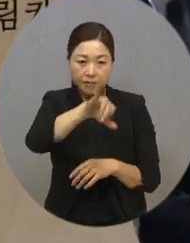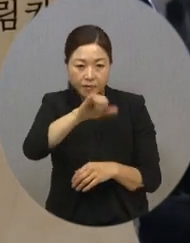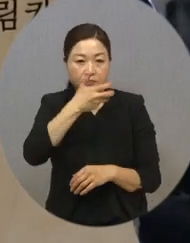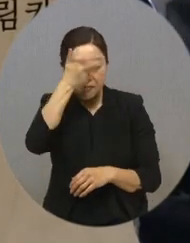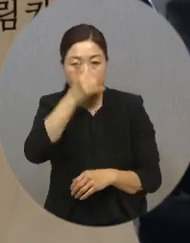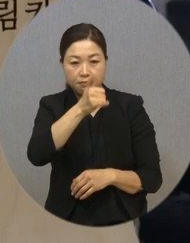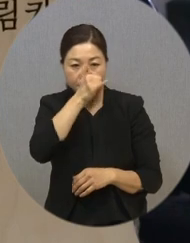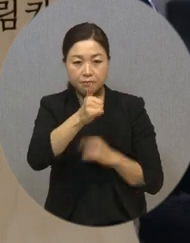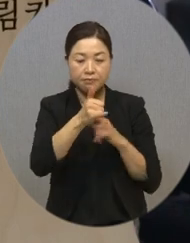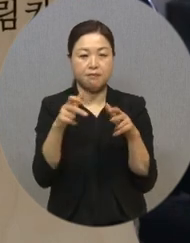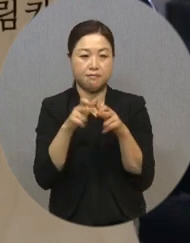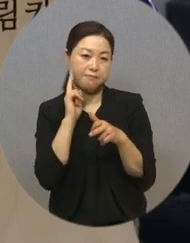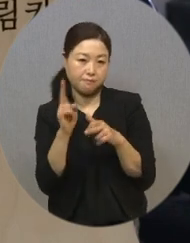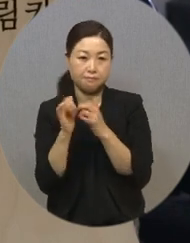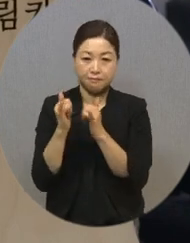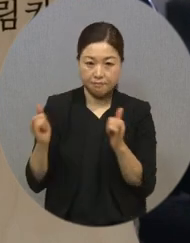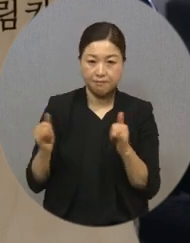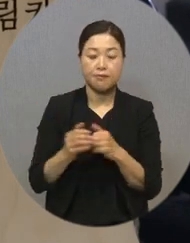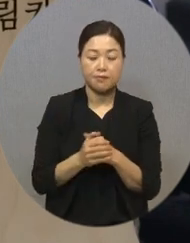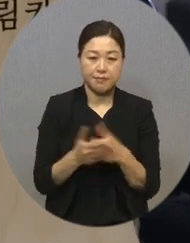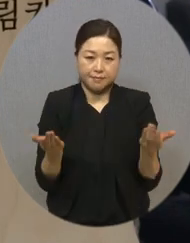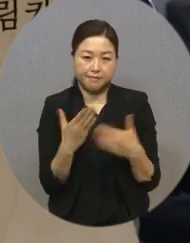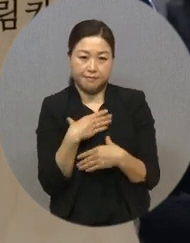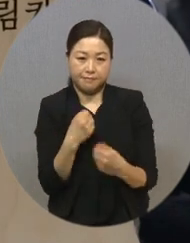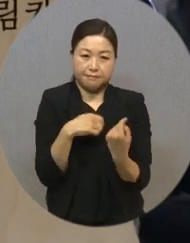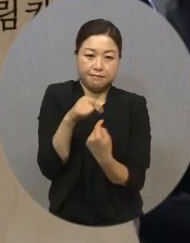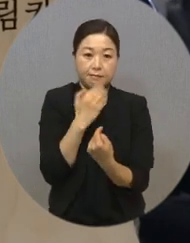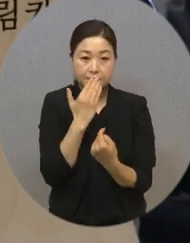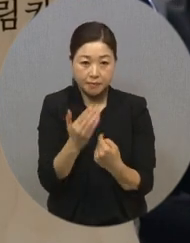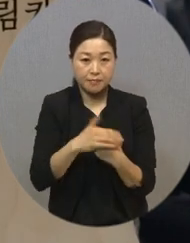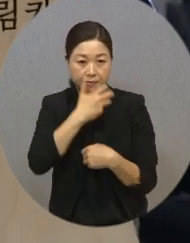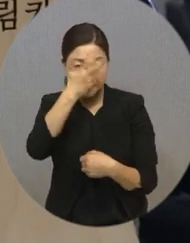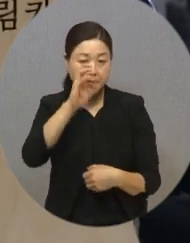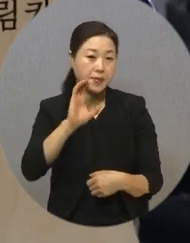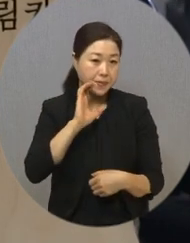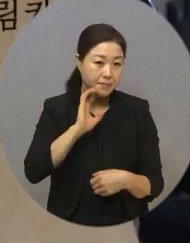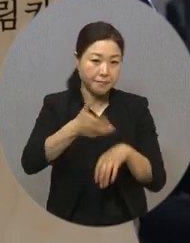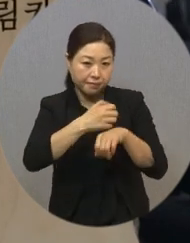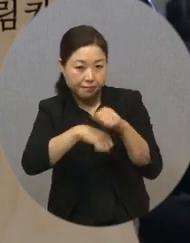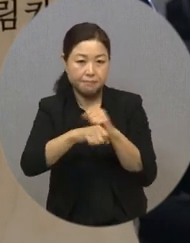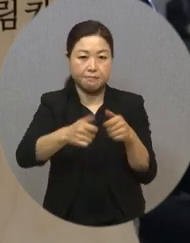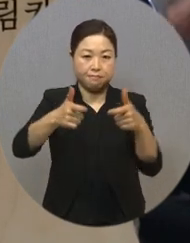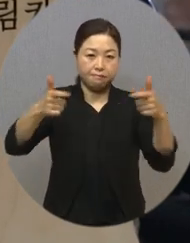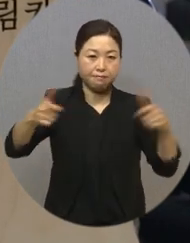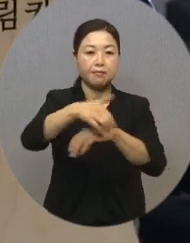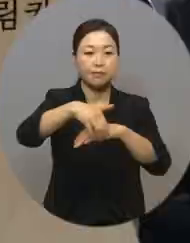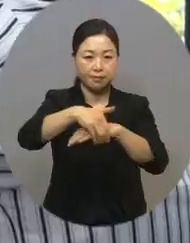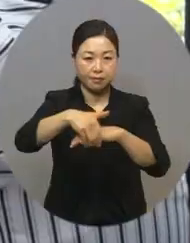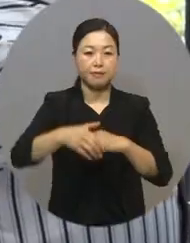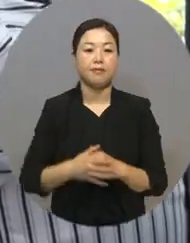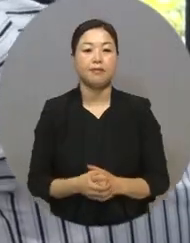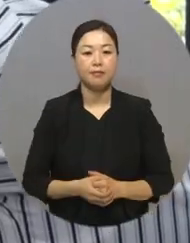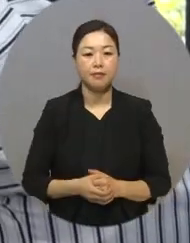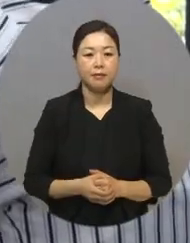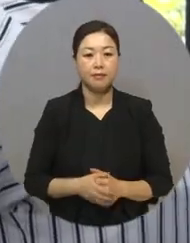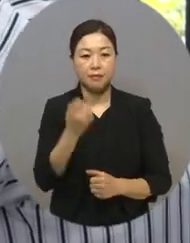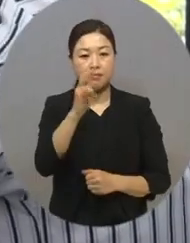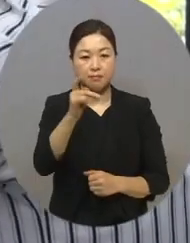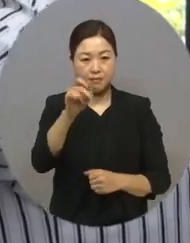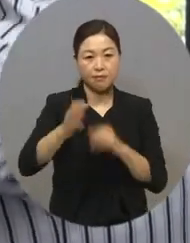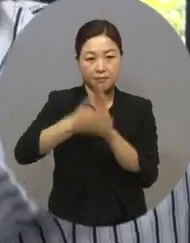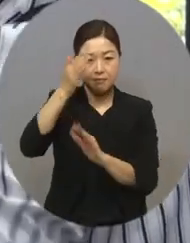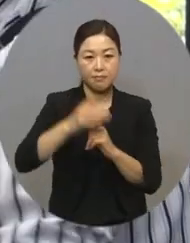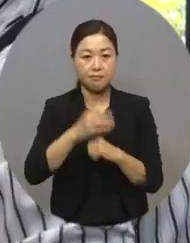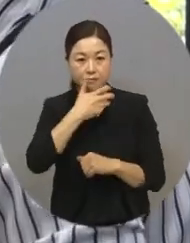가진 중증 장애인들이 안정적으로 일할 수 있는 드림 카페를 적극 늘려나갈 계획입니다. 광양시는